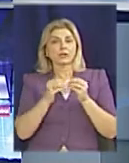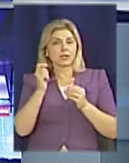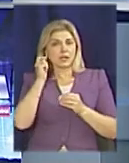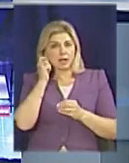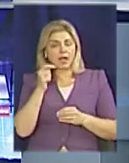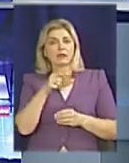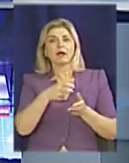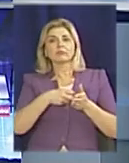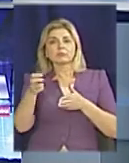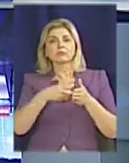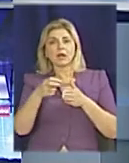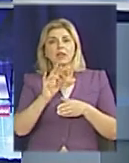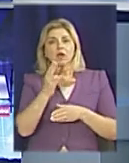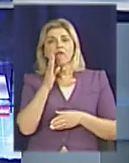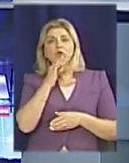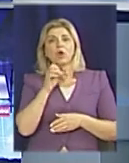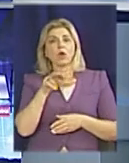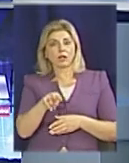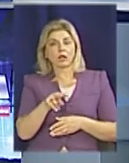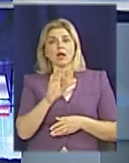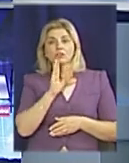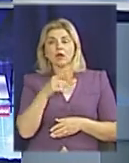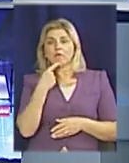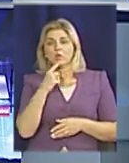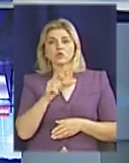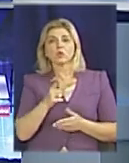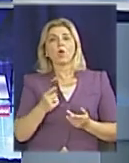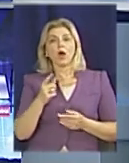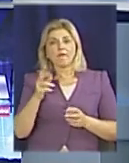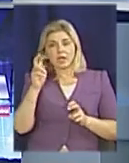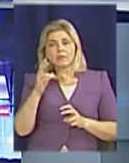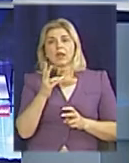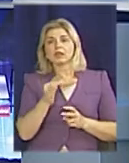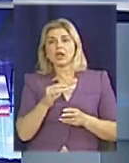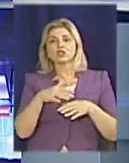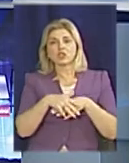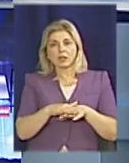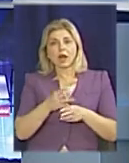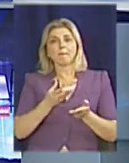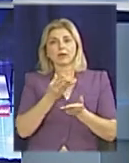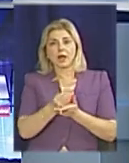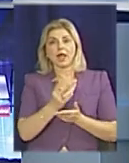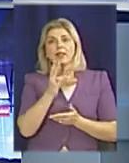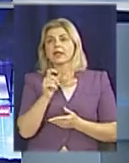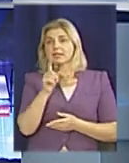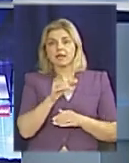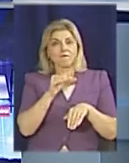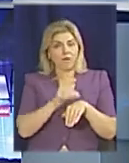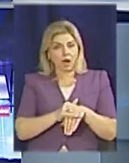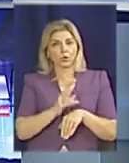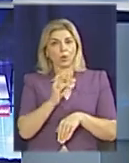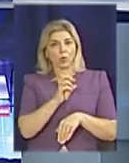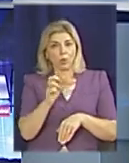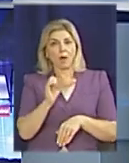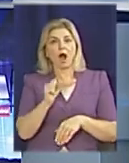веде листування з Миколаївводоканалом. Вона говорить, що комунальники нараховують плату не по факту спожитих кубометрів, а по